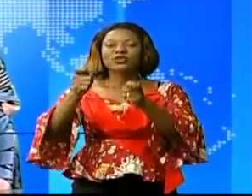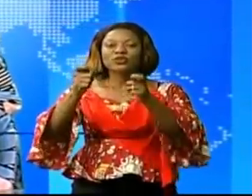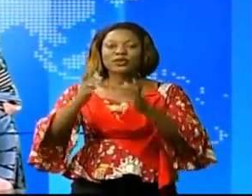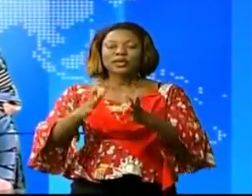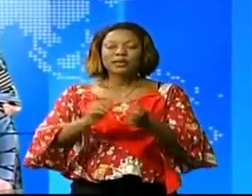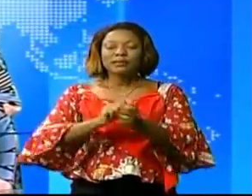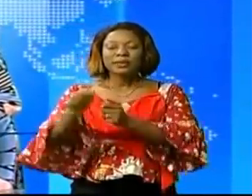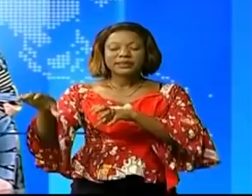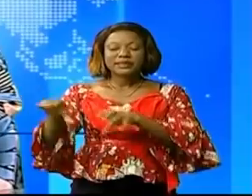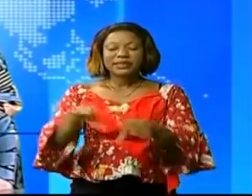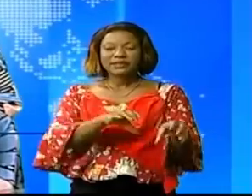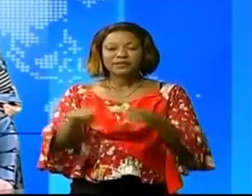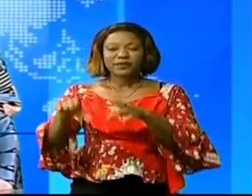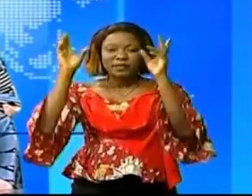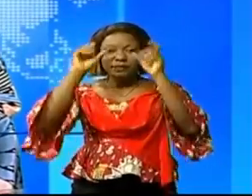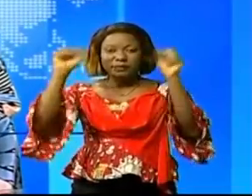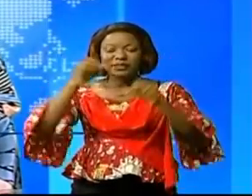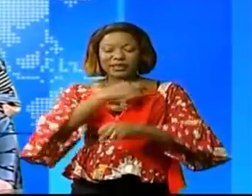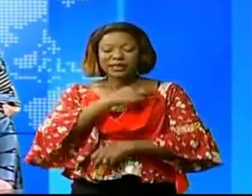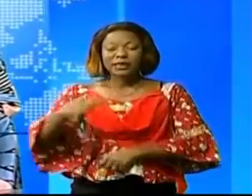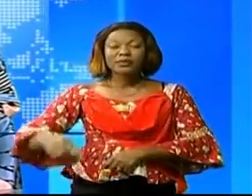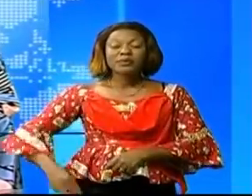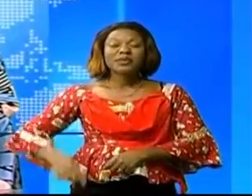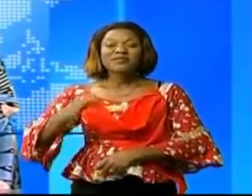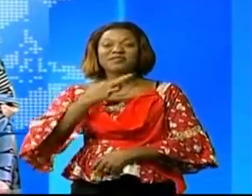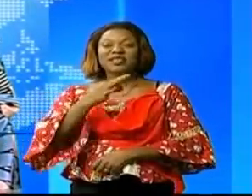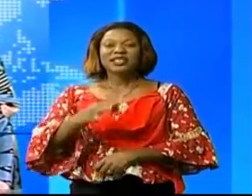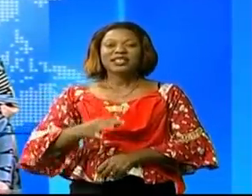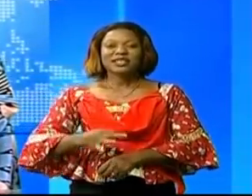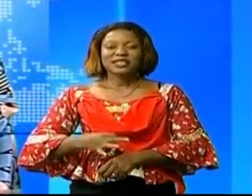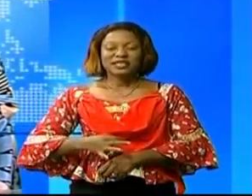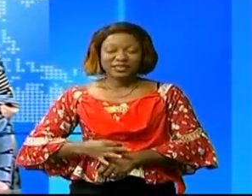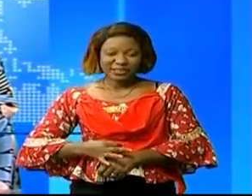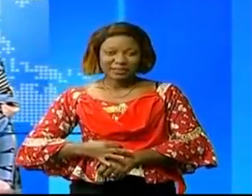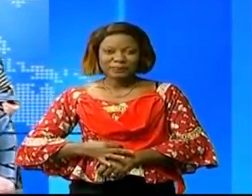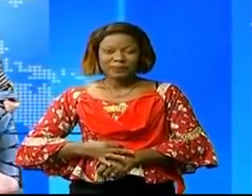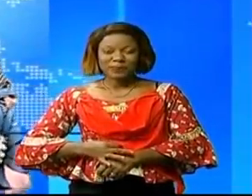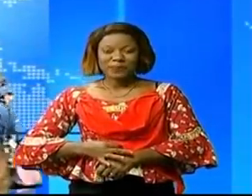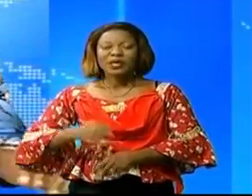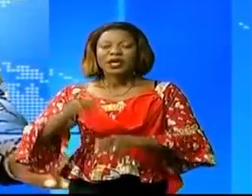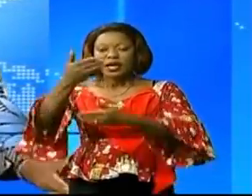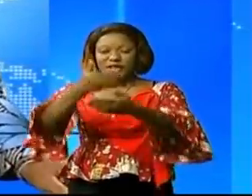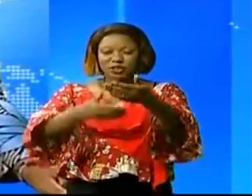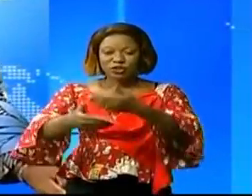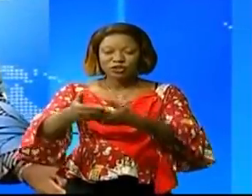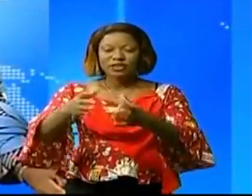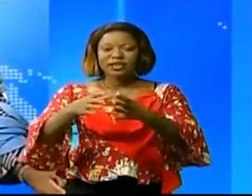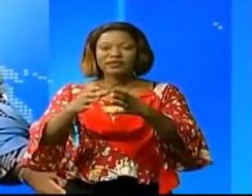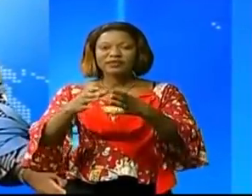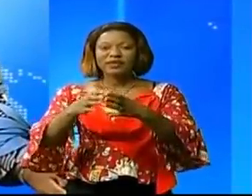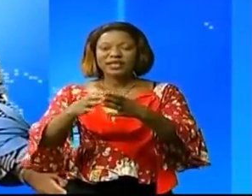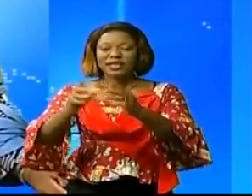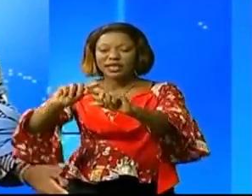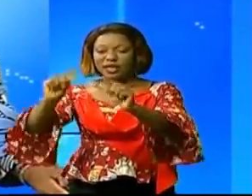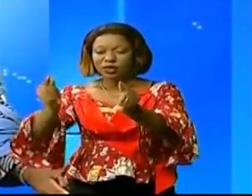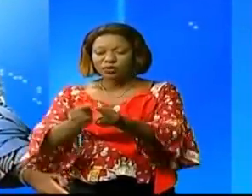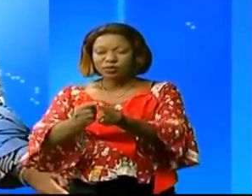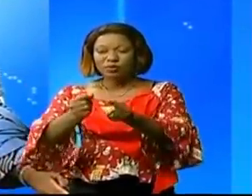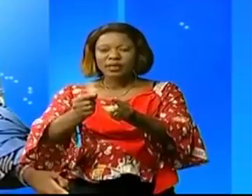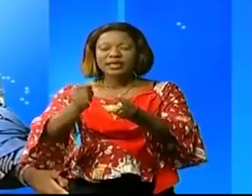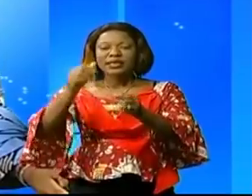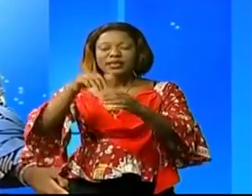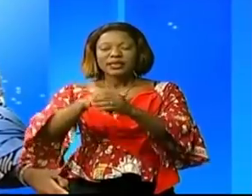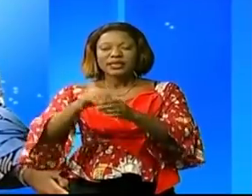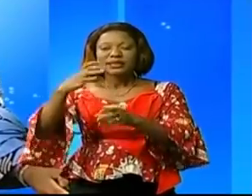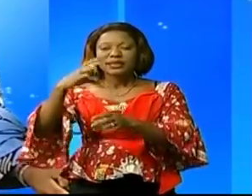activités du président de la République, Félix-Antoine Tshisekedi Tshilombo, qui a échangé avec une délégation de la